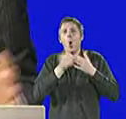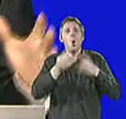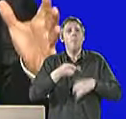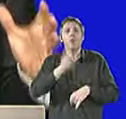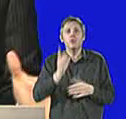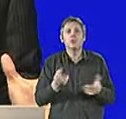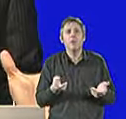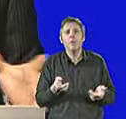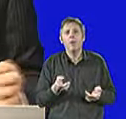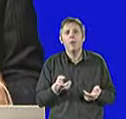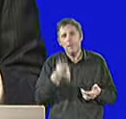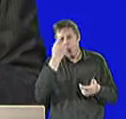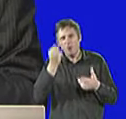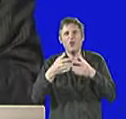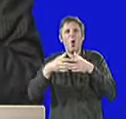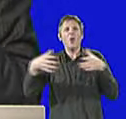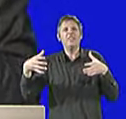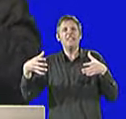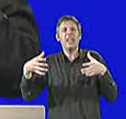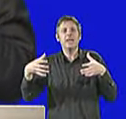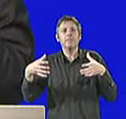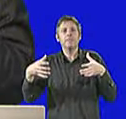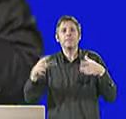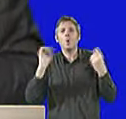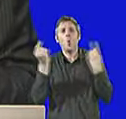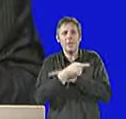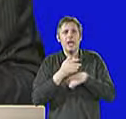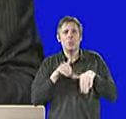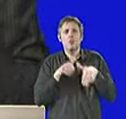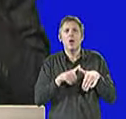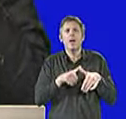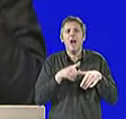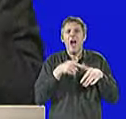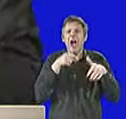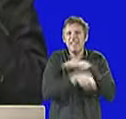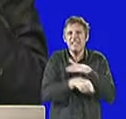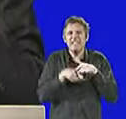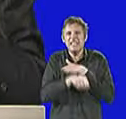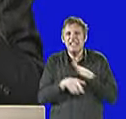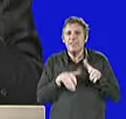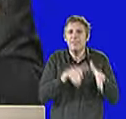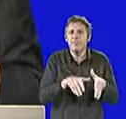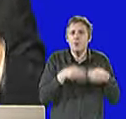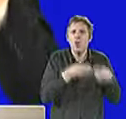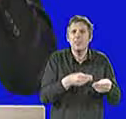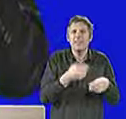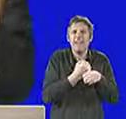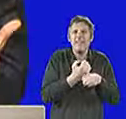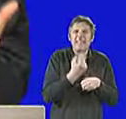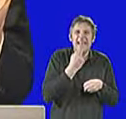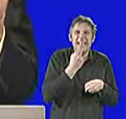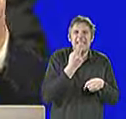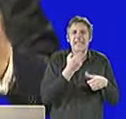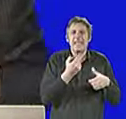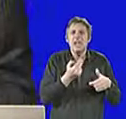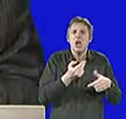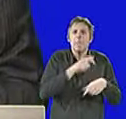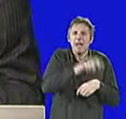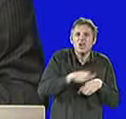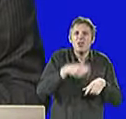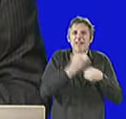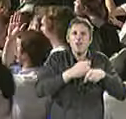qu'en termes de quantité alors que nous aurions dû investir sur la qualité du travail, sur le respect du